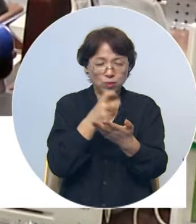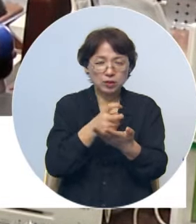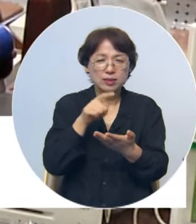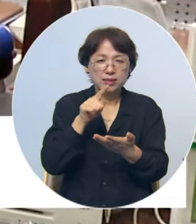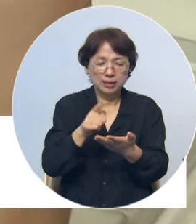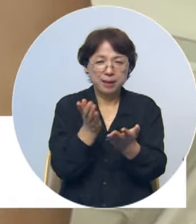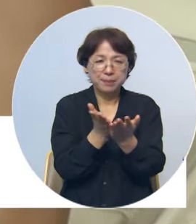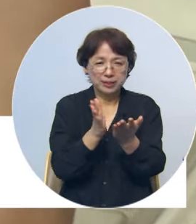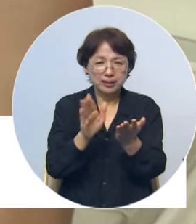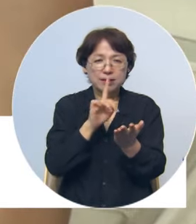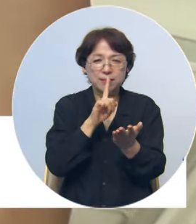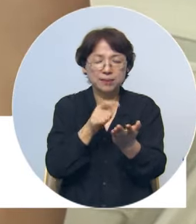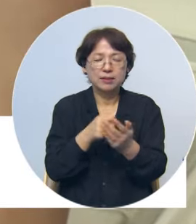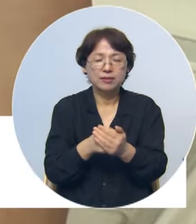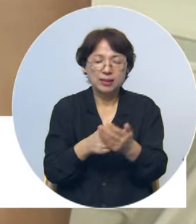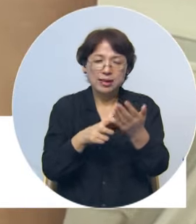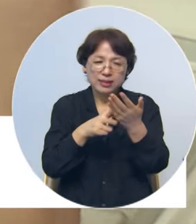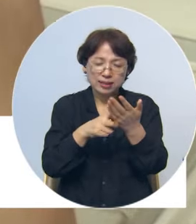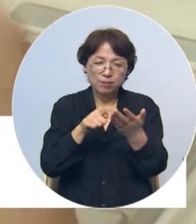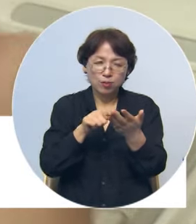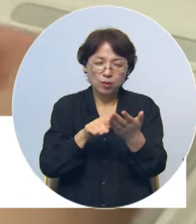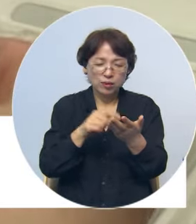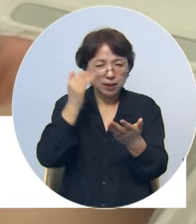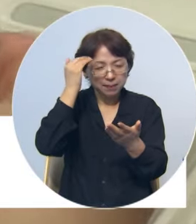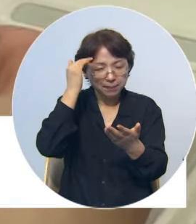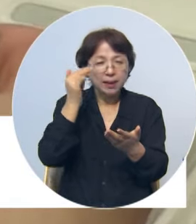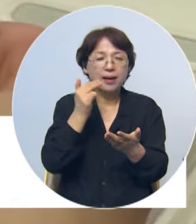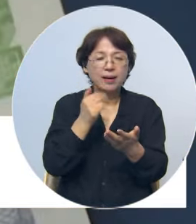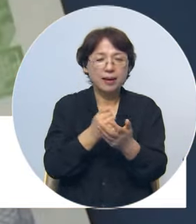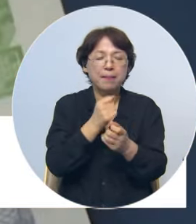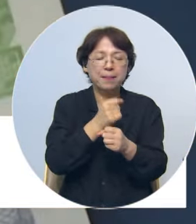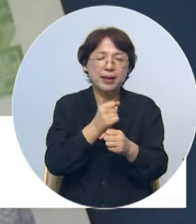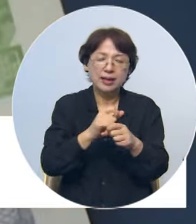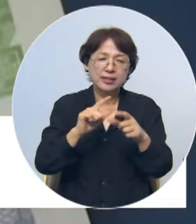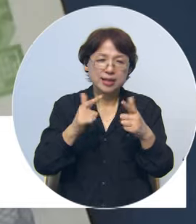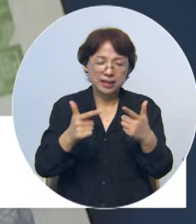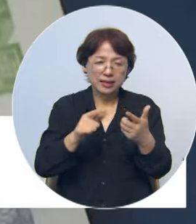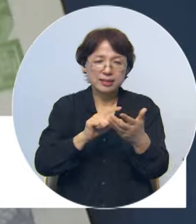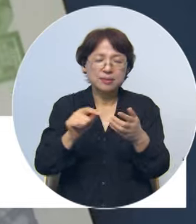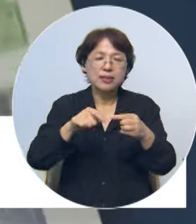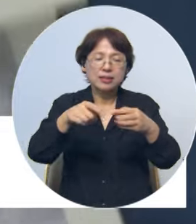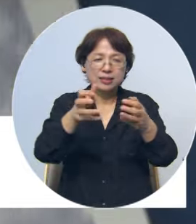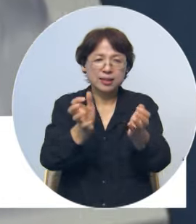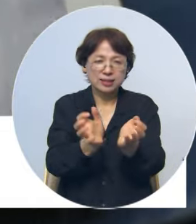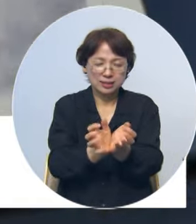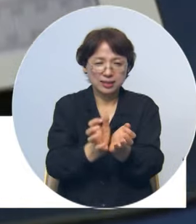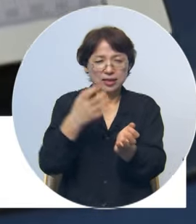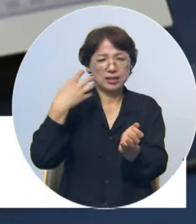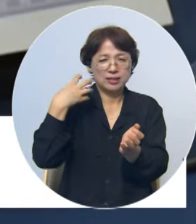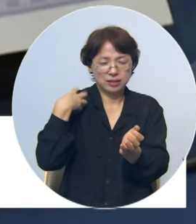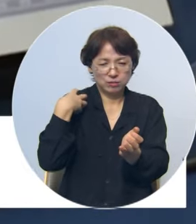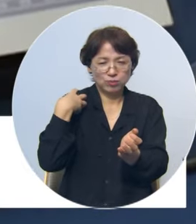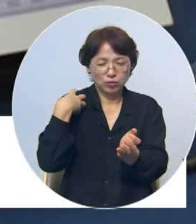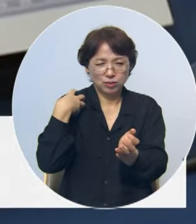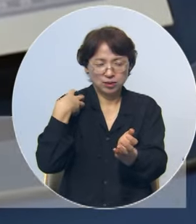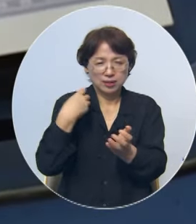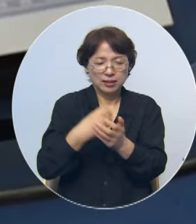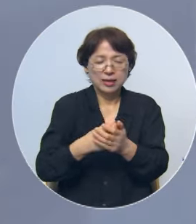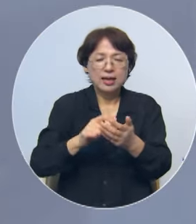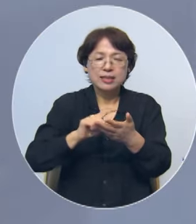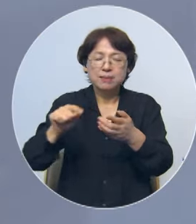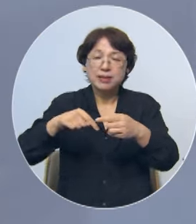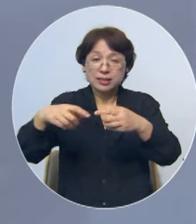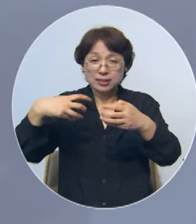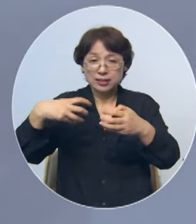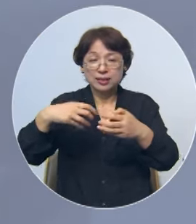겁니다. 또 상품권을 방해하지 않는 지자체에도 상품권 활성화 정책 수립 의무가 부여돼 자치권의 본질이 훼손될